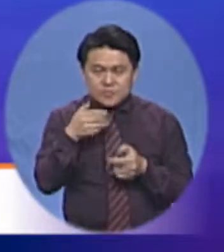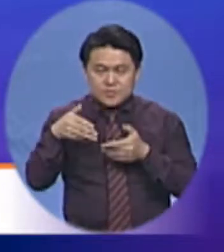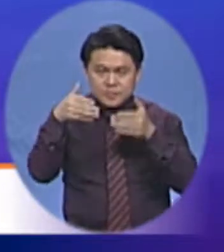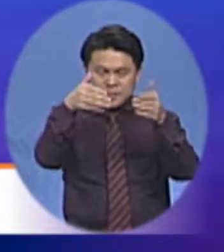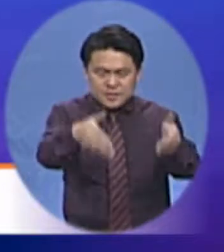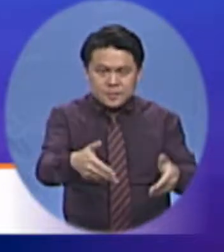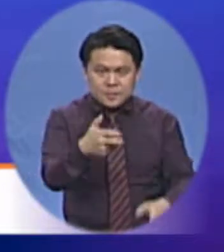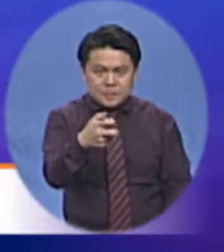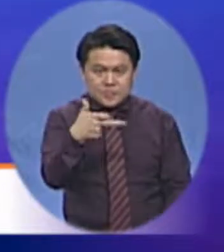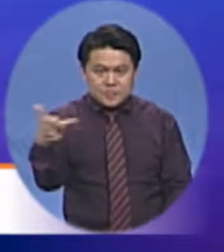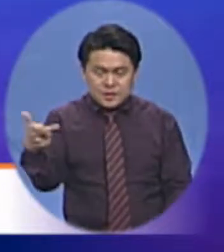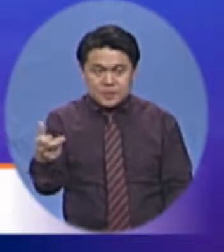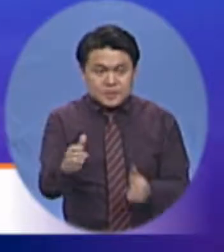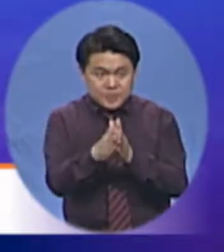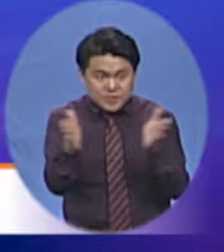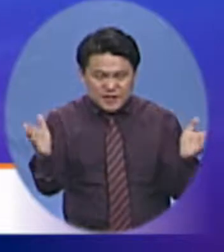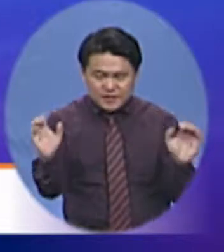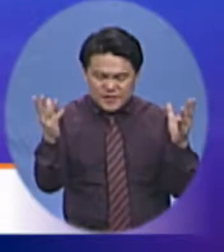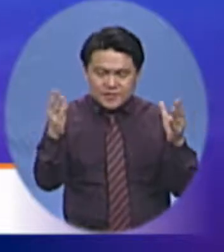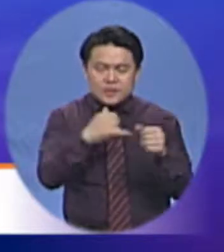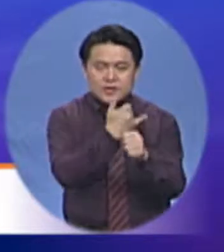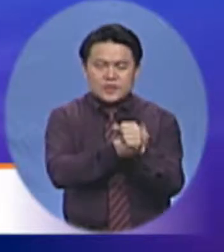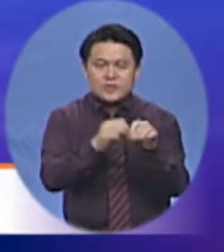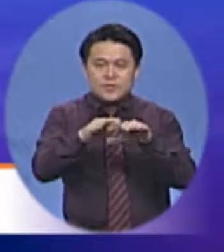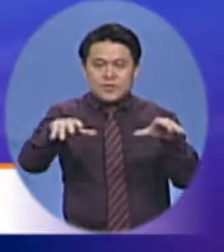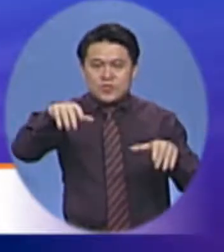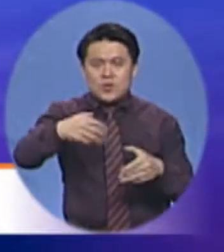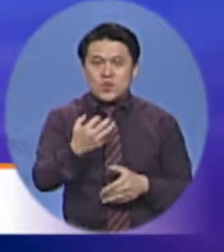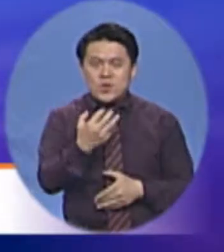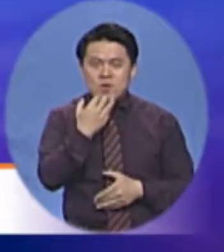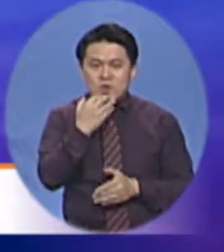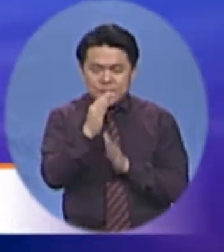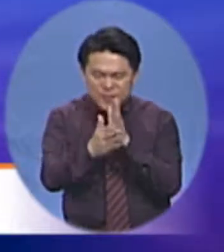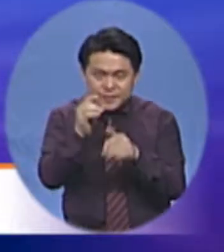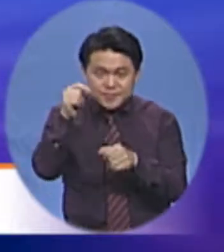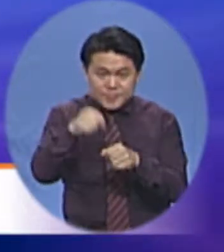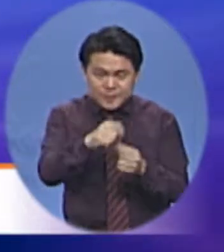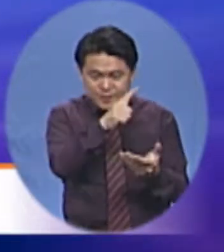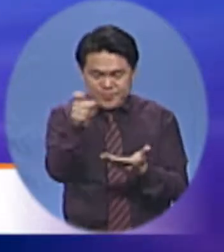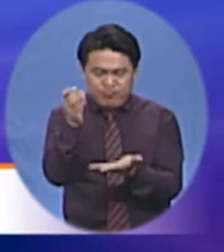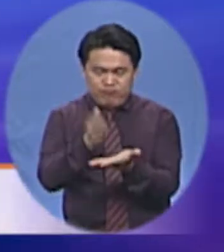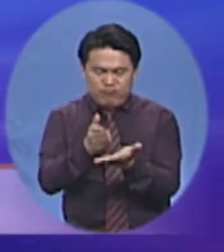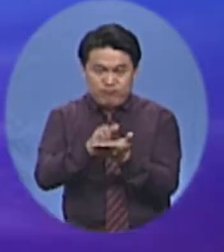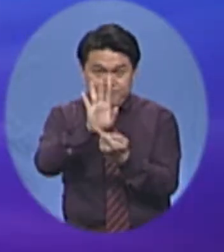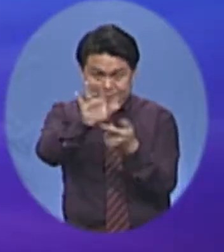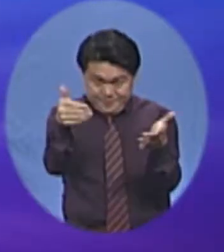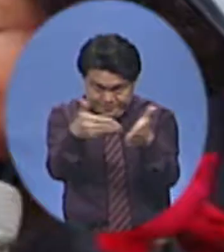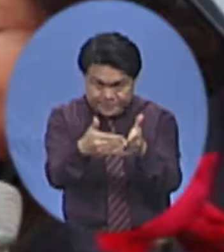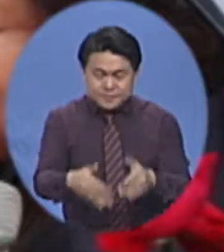7017 개통을 환영하며 인권과 평등의 도시 서울을 기원하는 기자회견을 열었습니다.